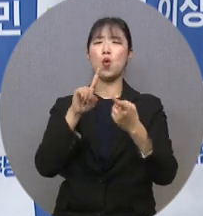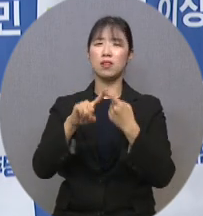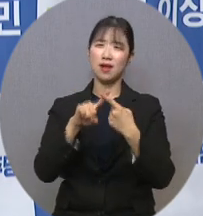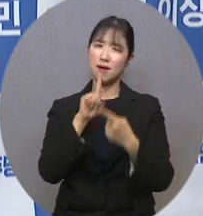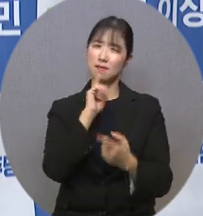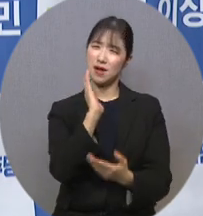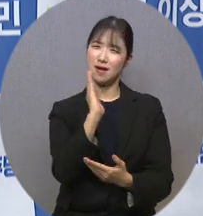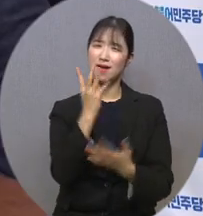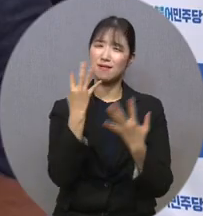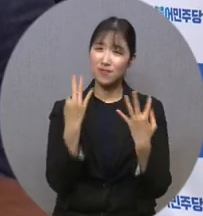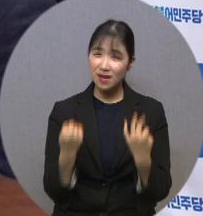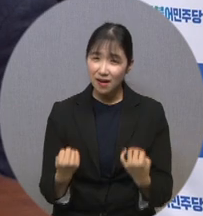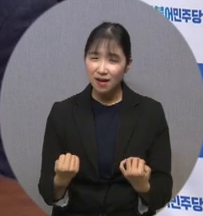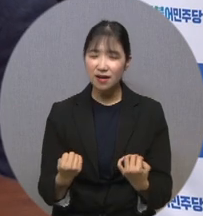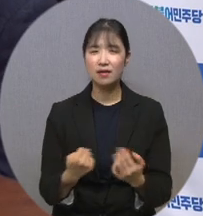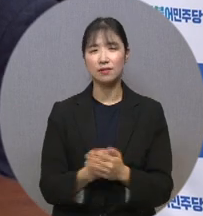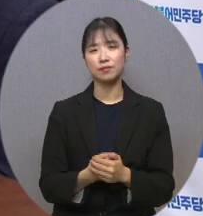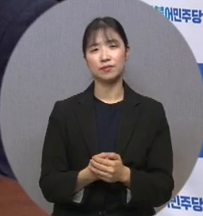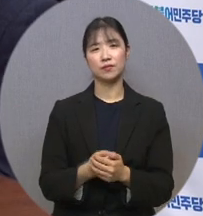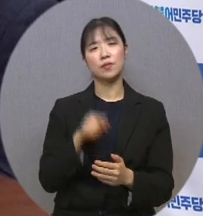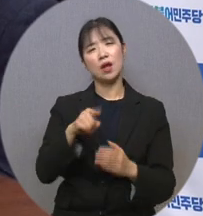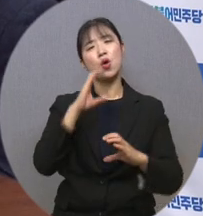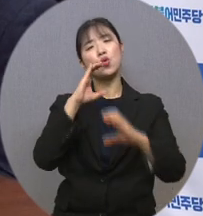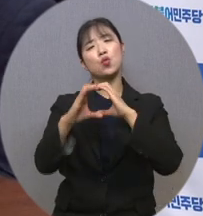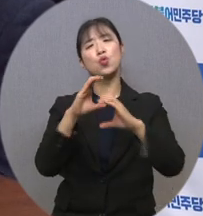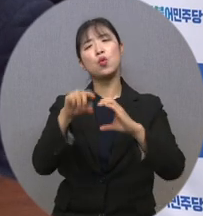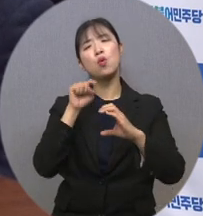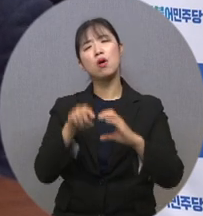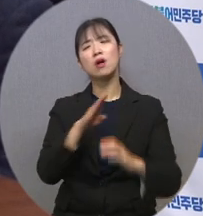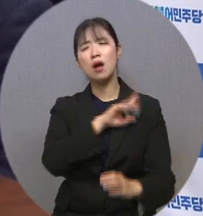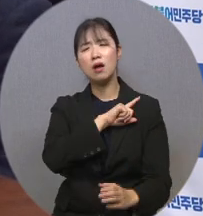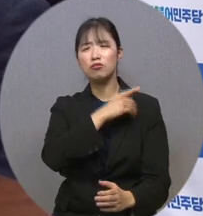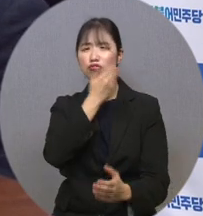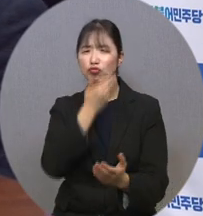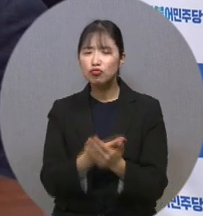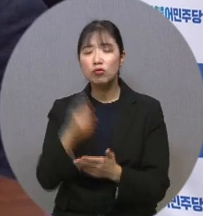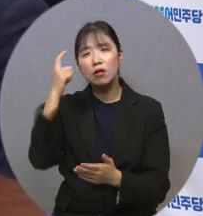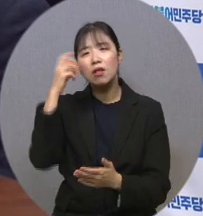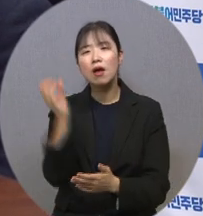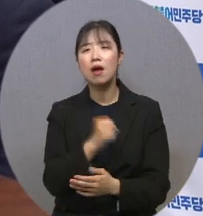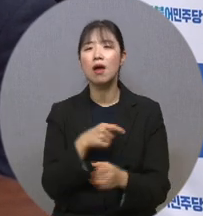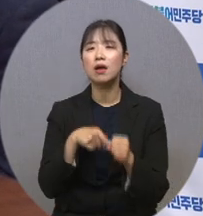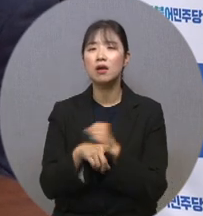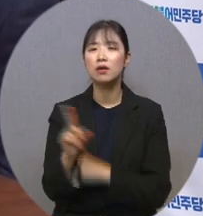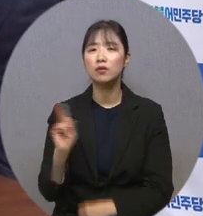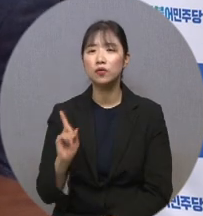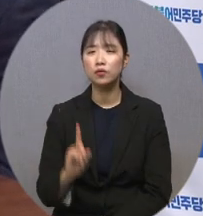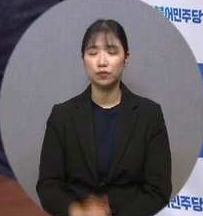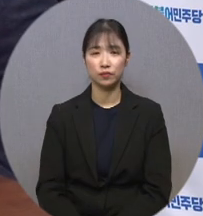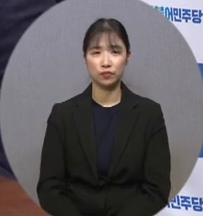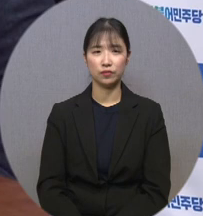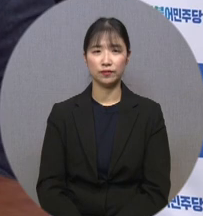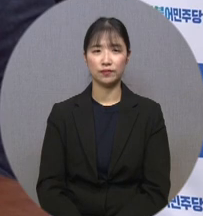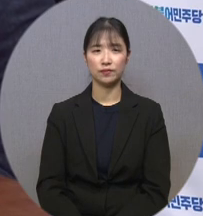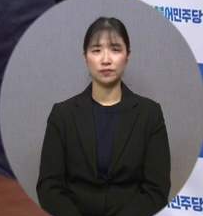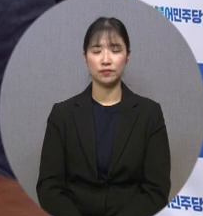얘기를 하시더라고요. 혹시 그 소통을 중요시하는 이유가 따로 있으실까요?